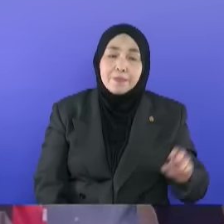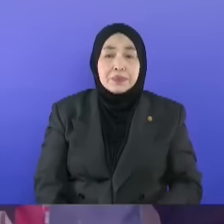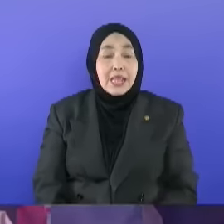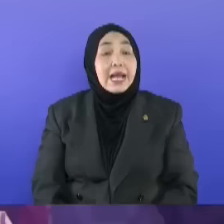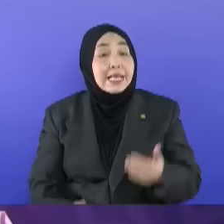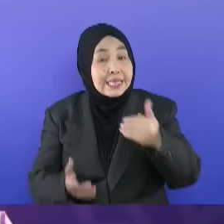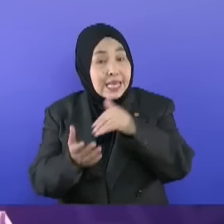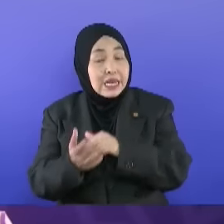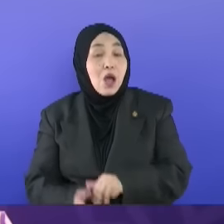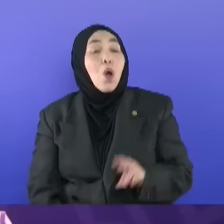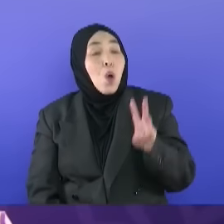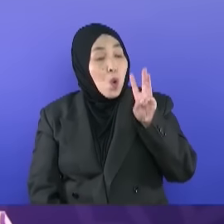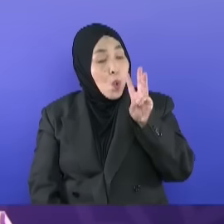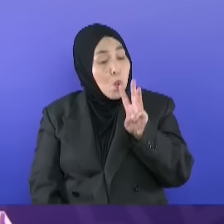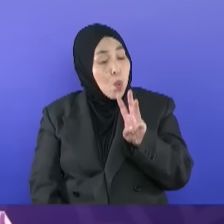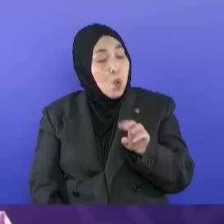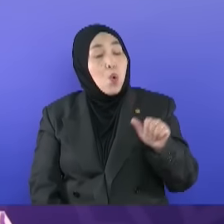Sekali lagi